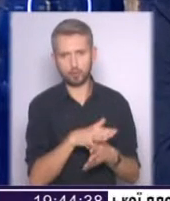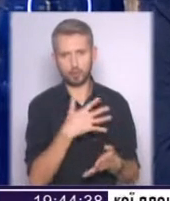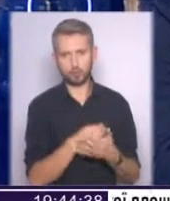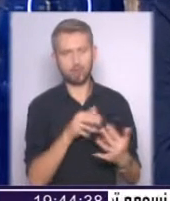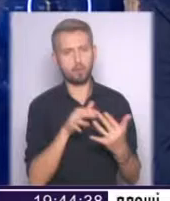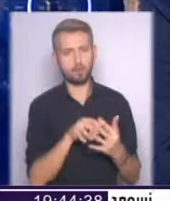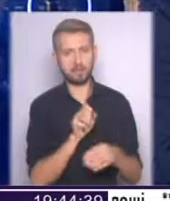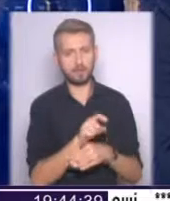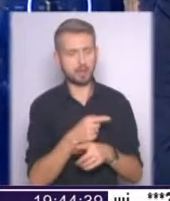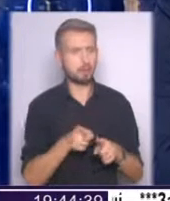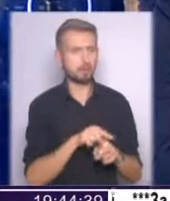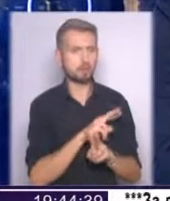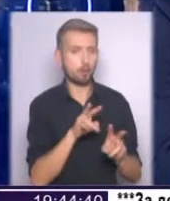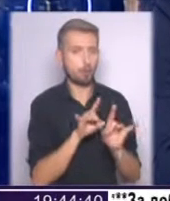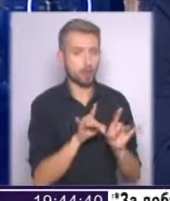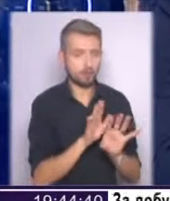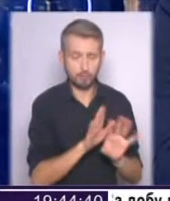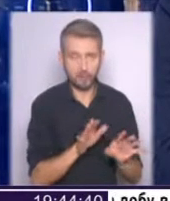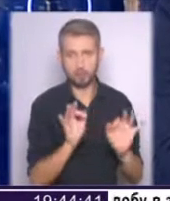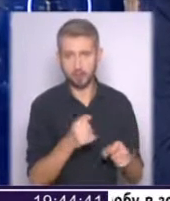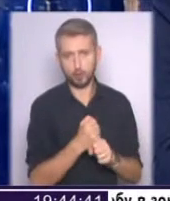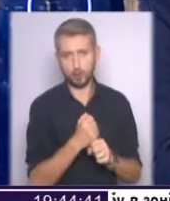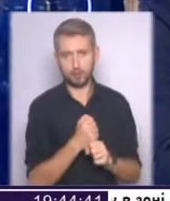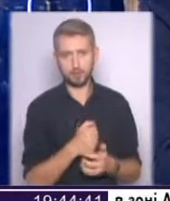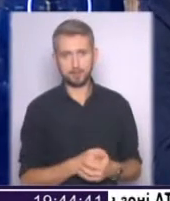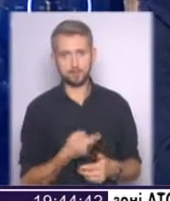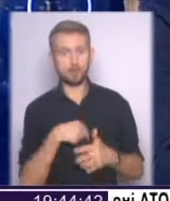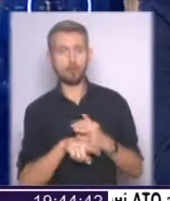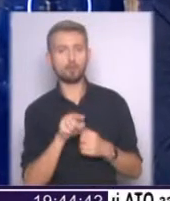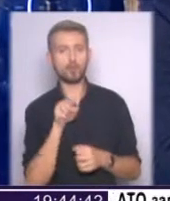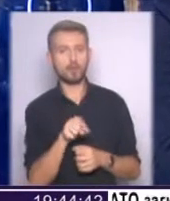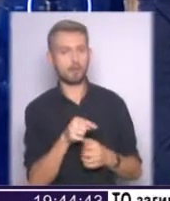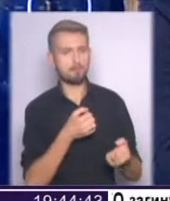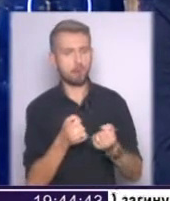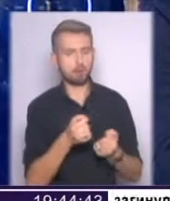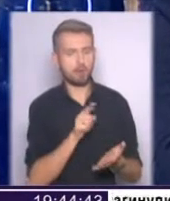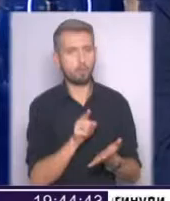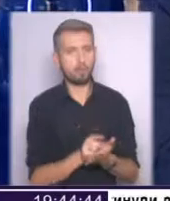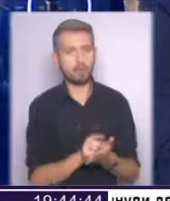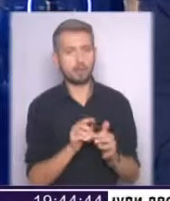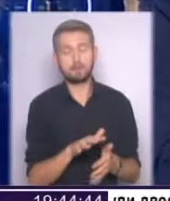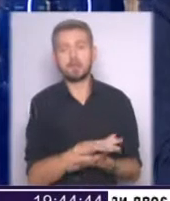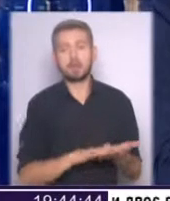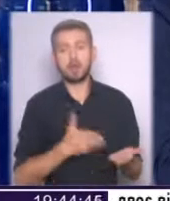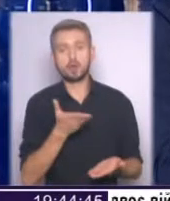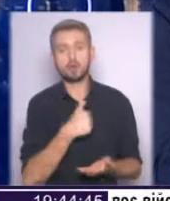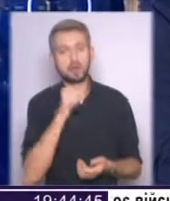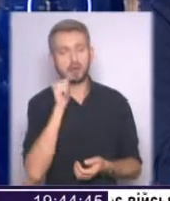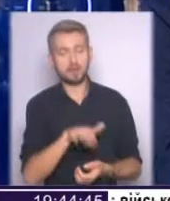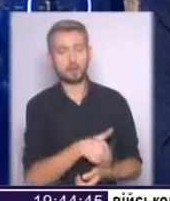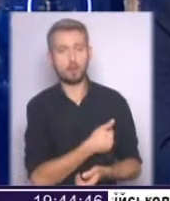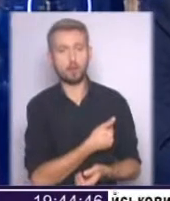це нікому не розповідають і правильно роблять. Так. Тому що ця боротьба повинна йти. Ну, вибачте, а якщо ми завтра